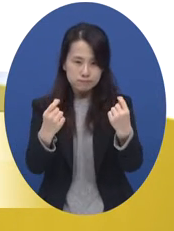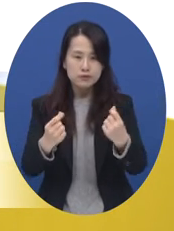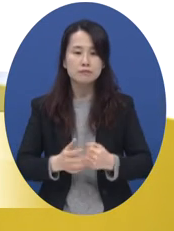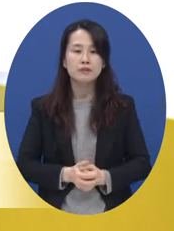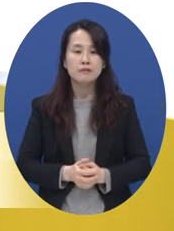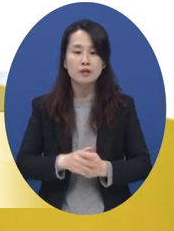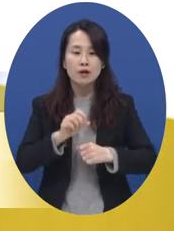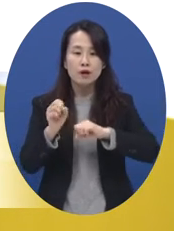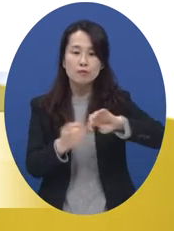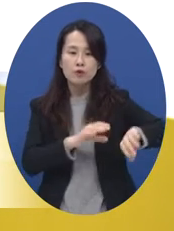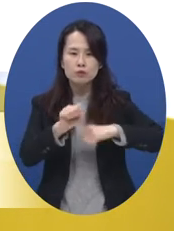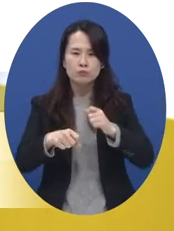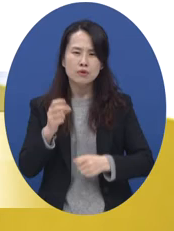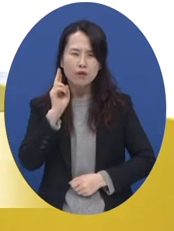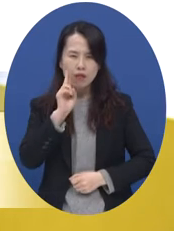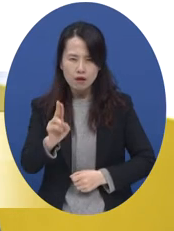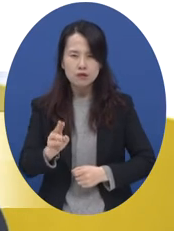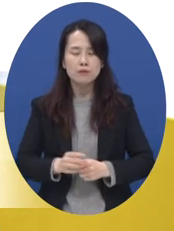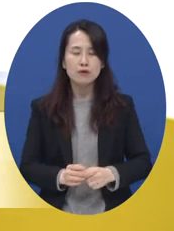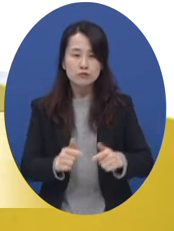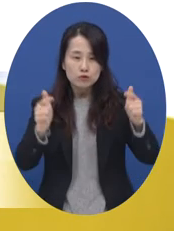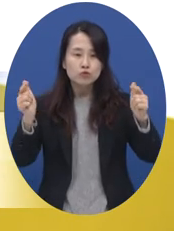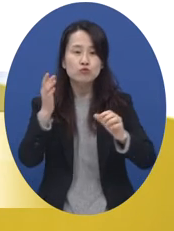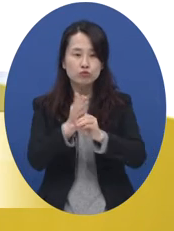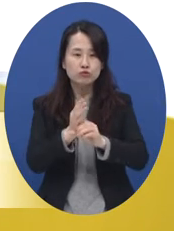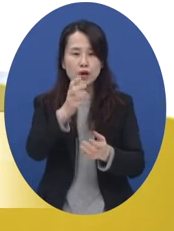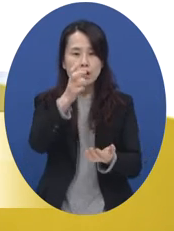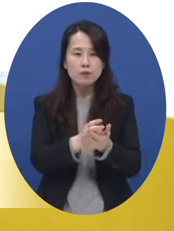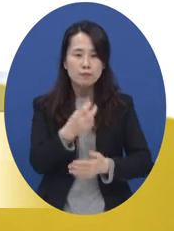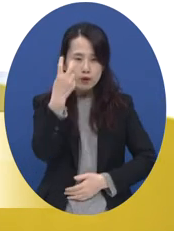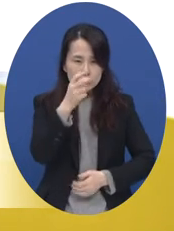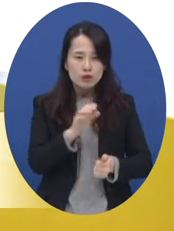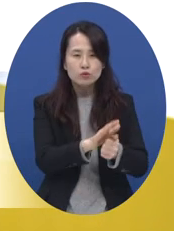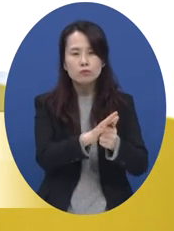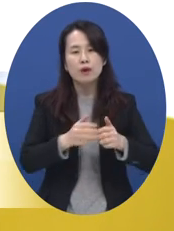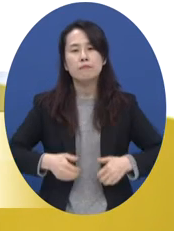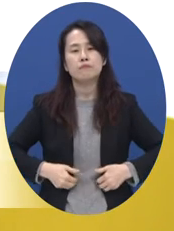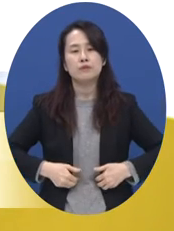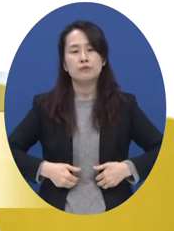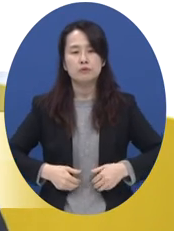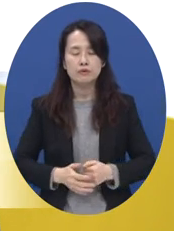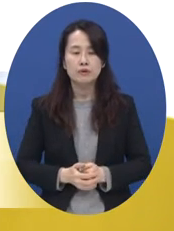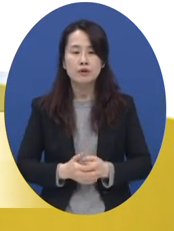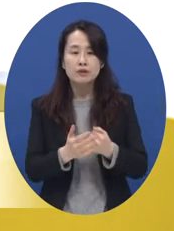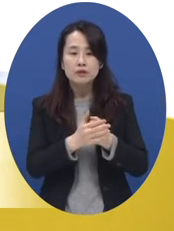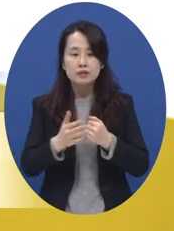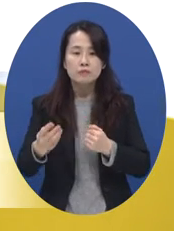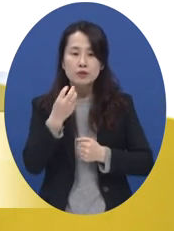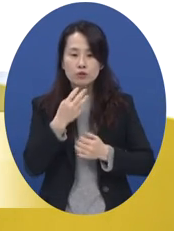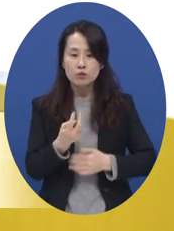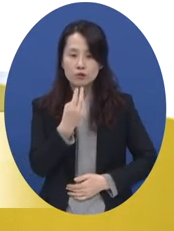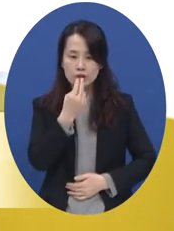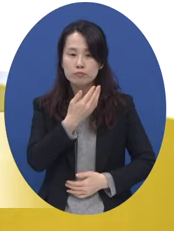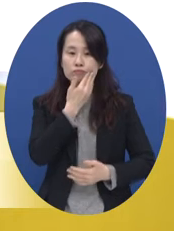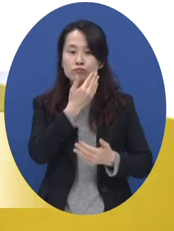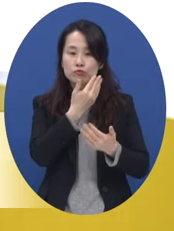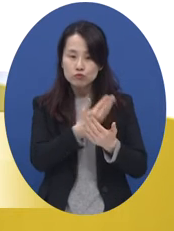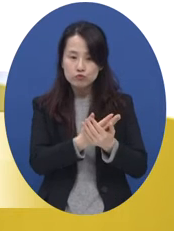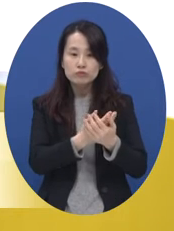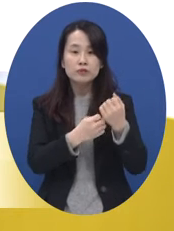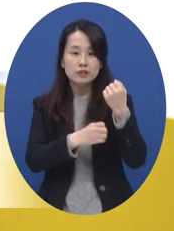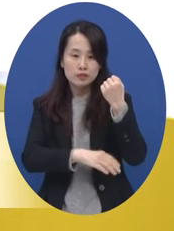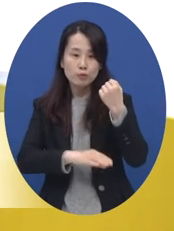유기동물 역시 매년 증가하고 있어서 제도적 빨리 가지 월에 대한 요구가 커지고 있습니다 이에 따라 경기도는